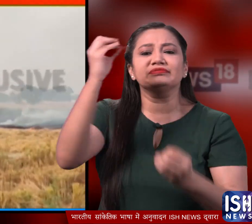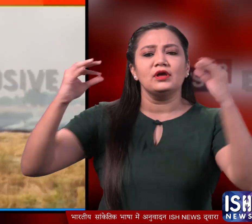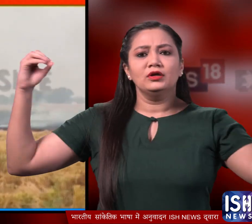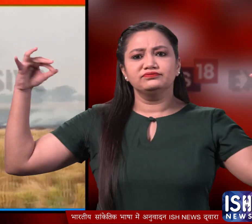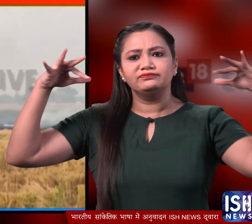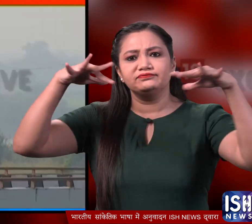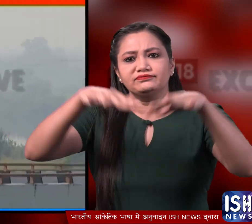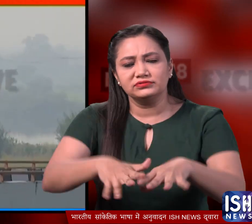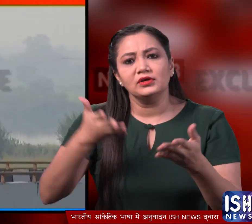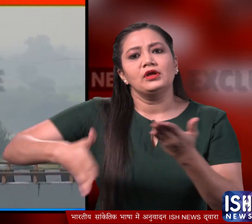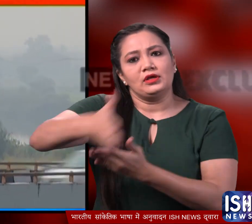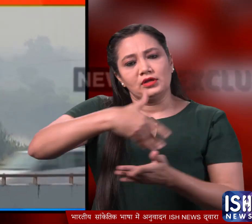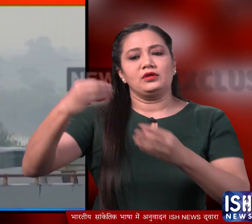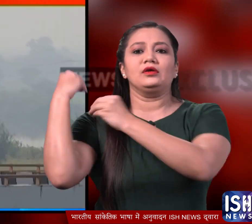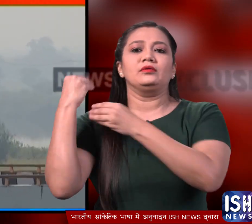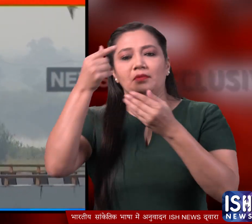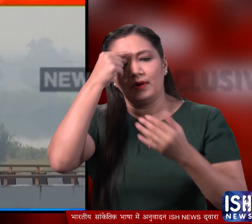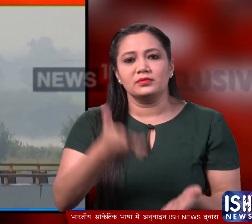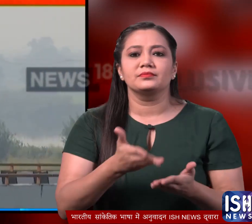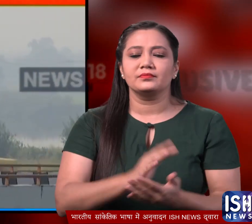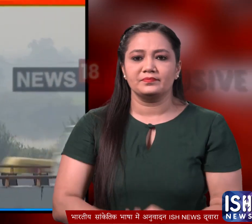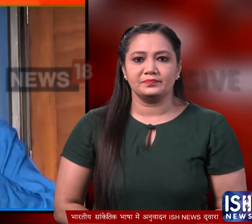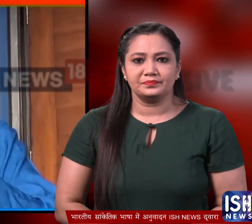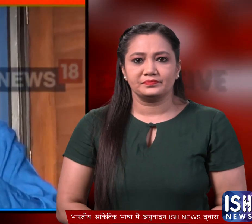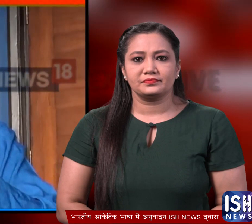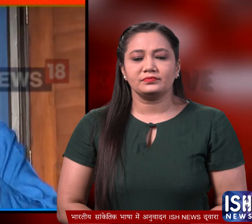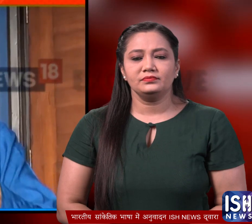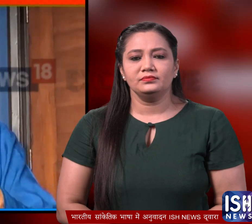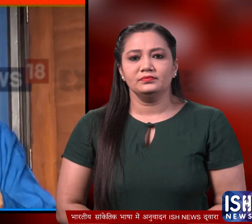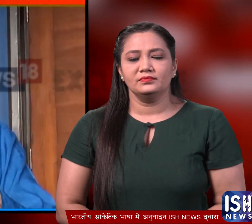سامنے آئیں انہیں ہی اس پردوشن کے لیے وششک کے ذمہ دار بتا رہے ہیں